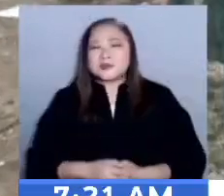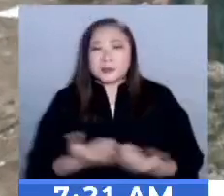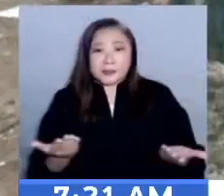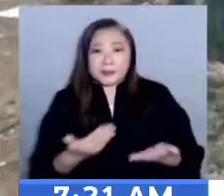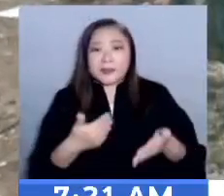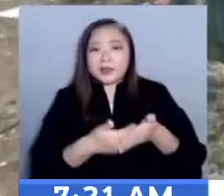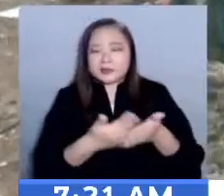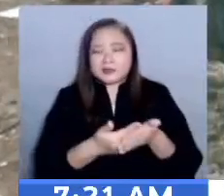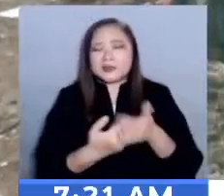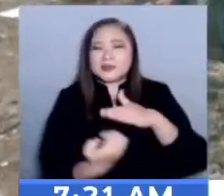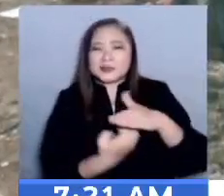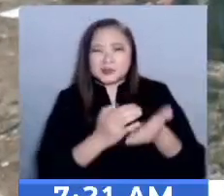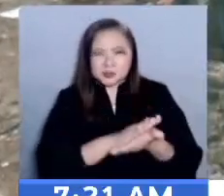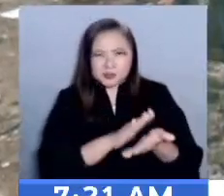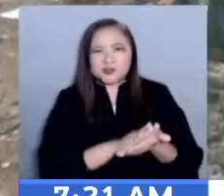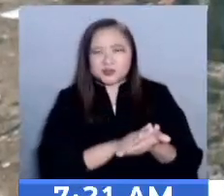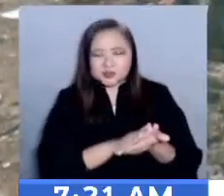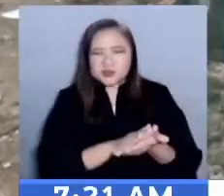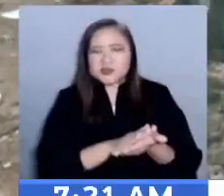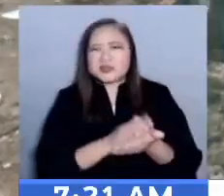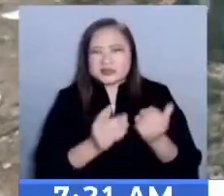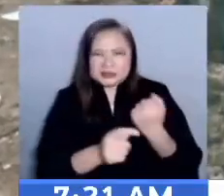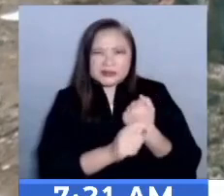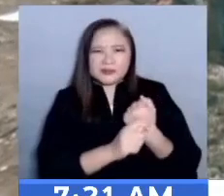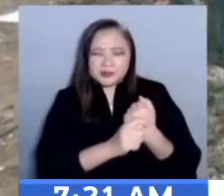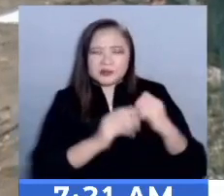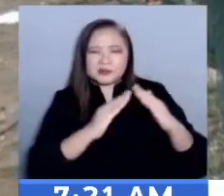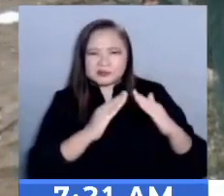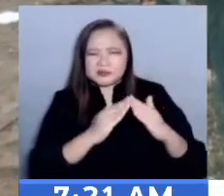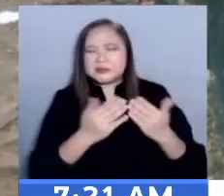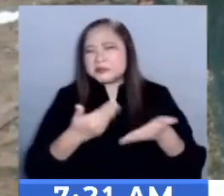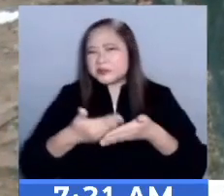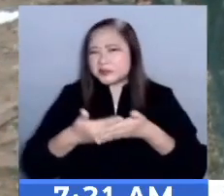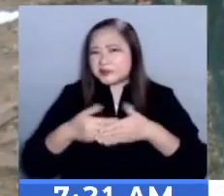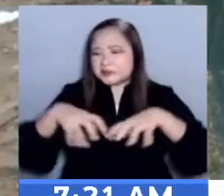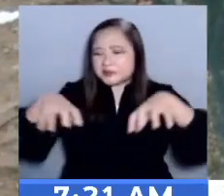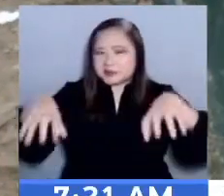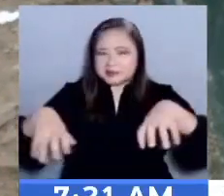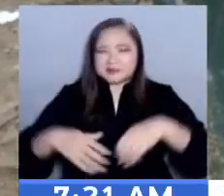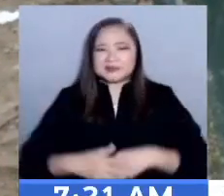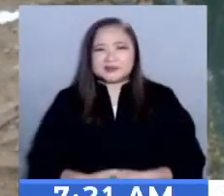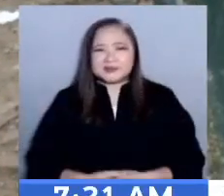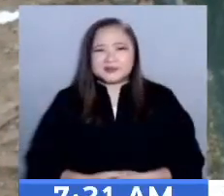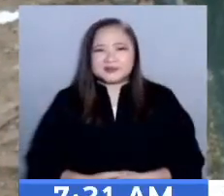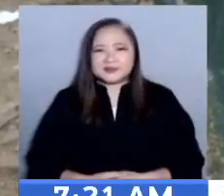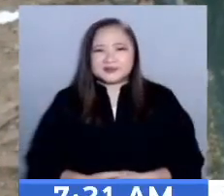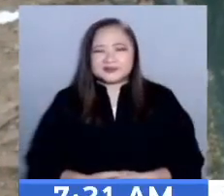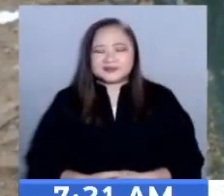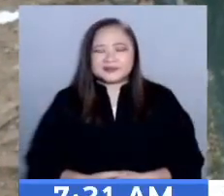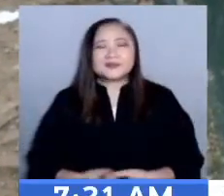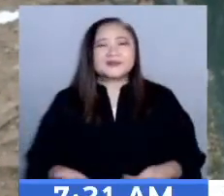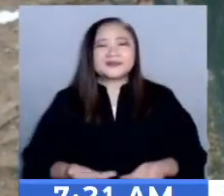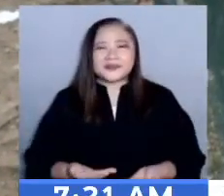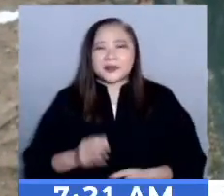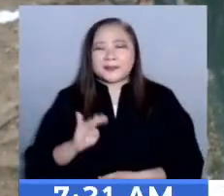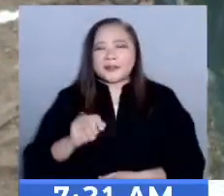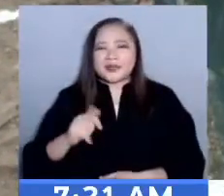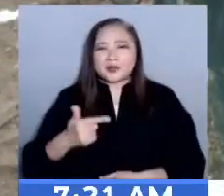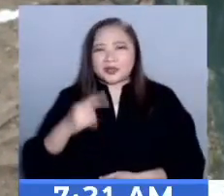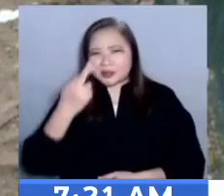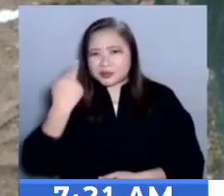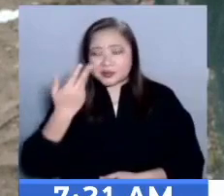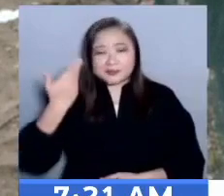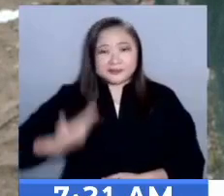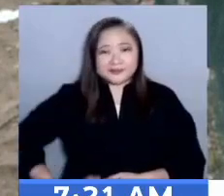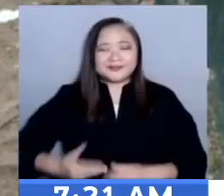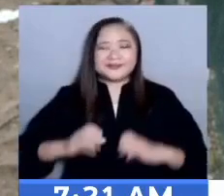na na ilang metro lamang yung layo mula dito sa residential area. Yung Ilitas mula rito sa Binangonan, Rizal. Ako po si James Agustin